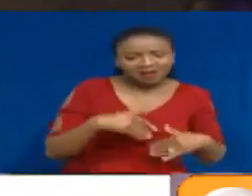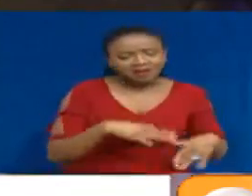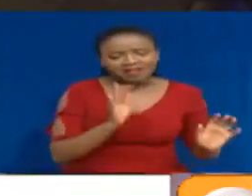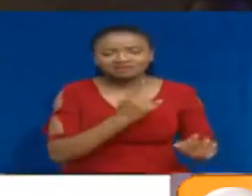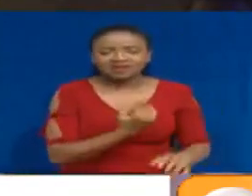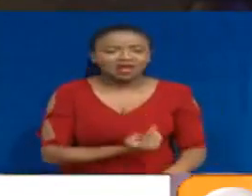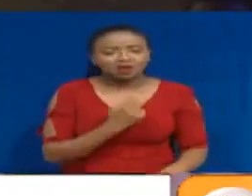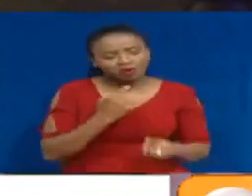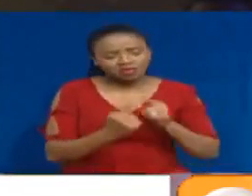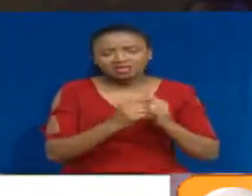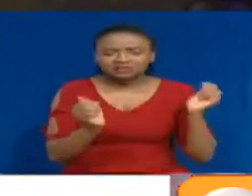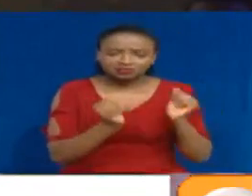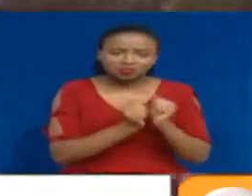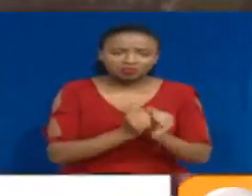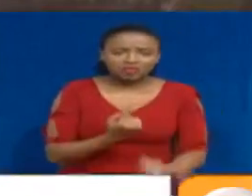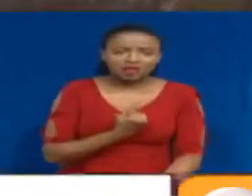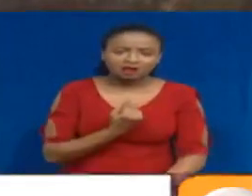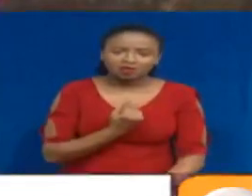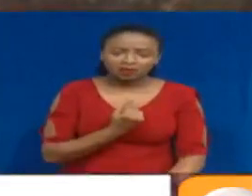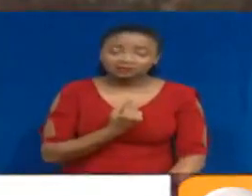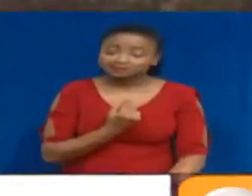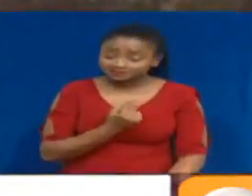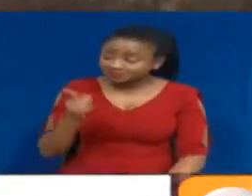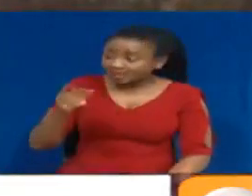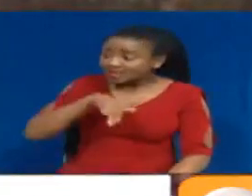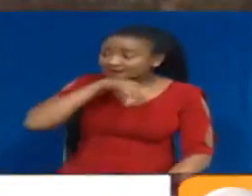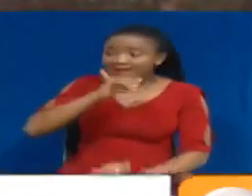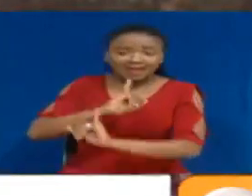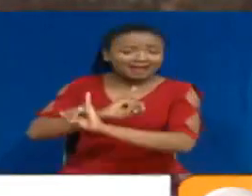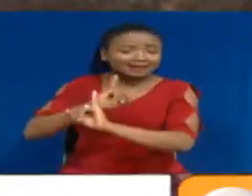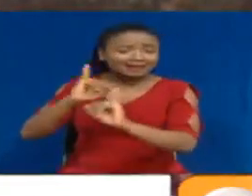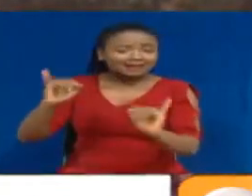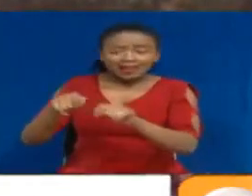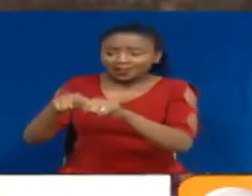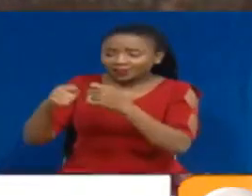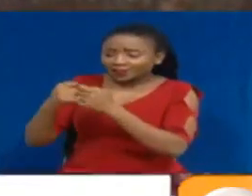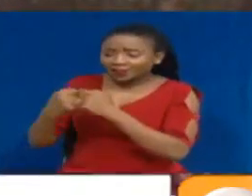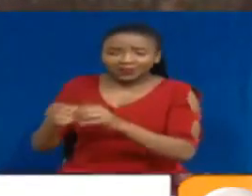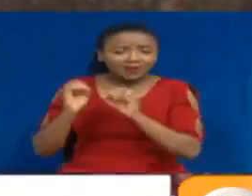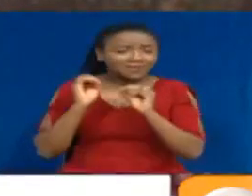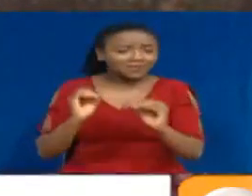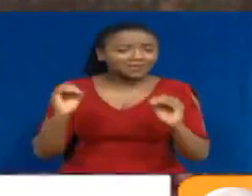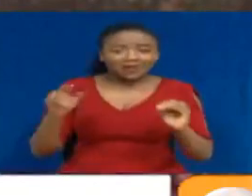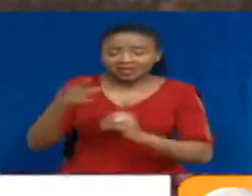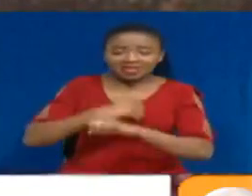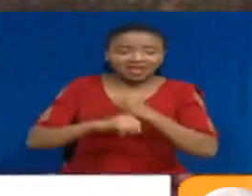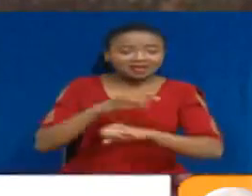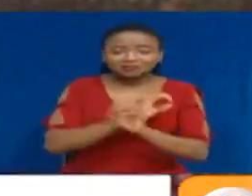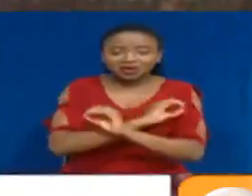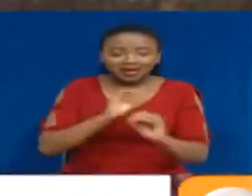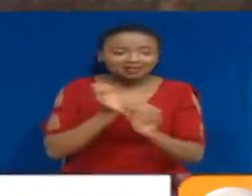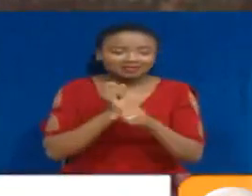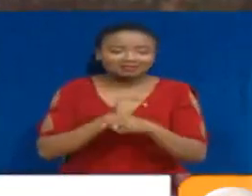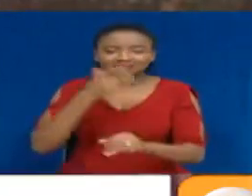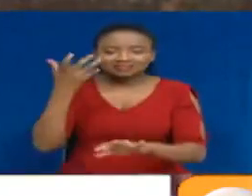kwa balidi kwa miaka hiyo karibu kumi. Raila is clean. He has not done anything which makes it difficult for him to